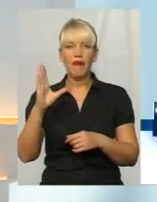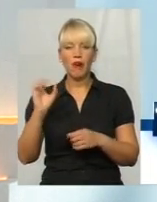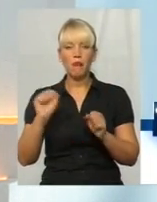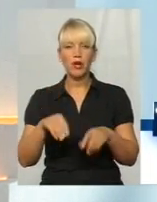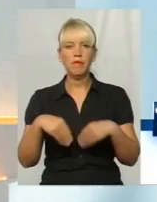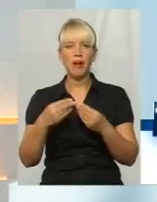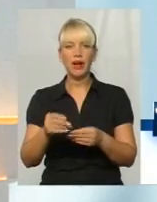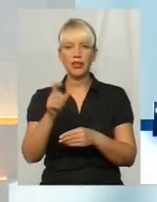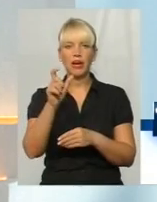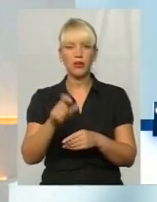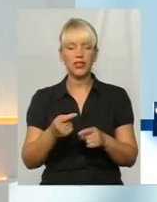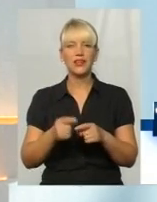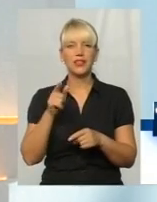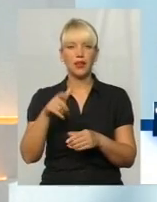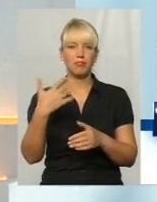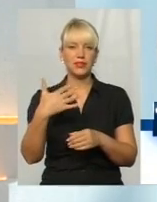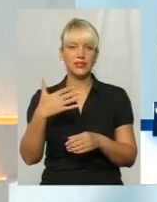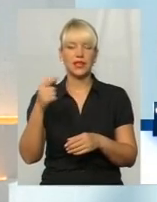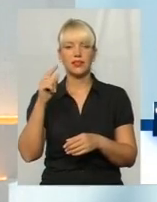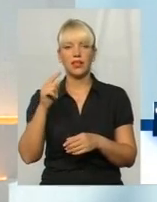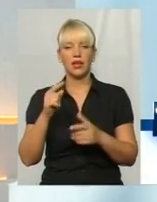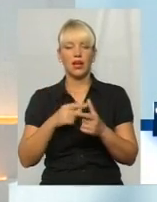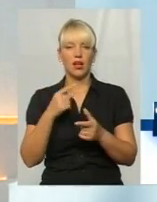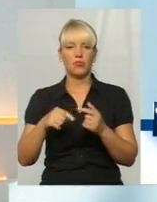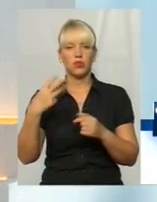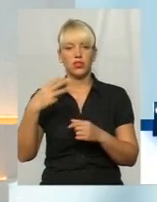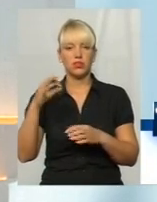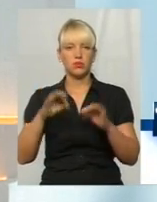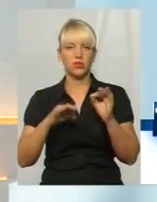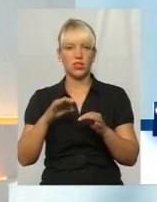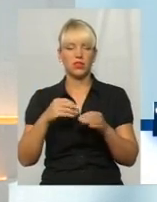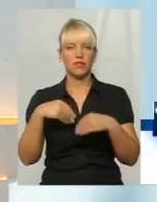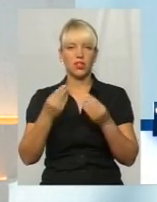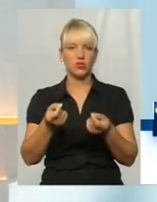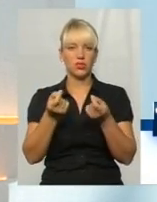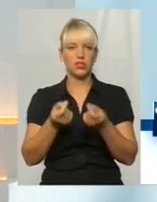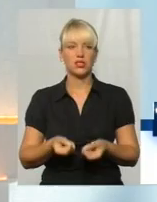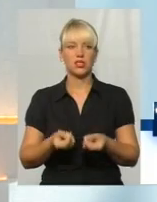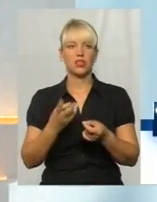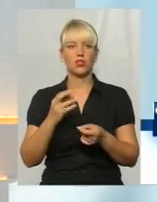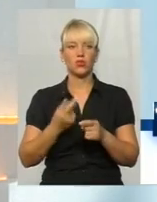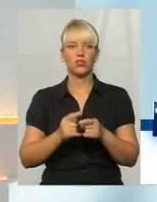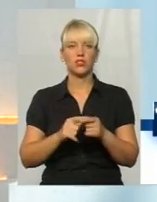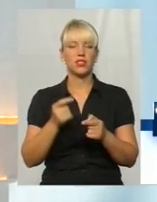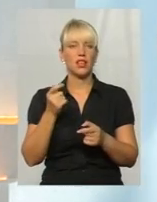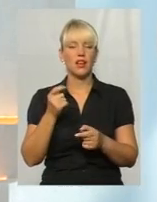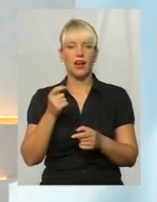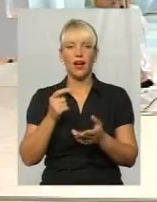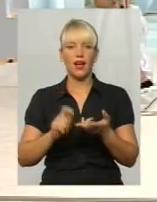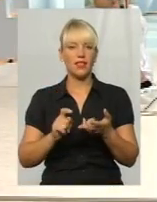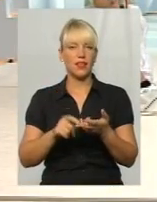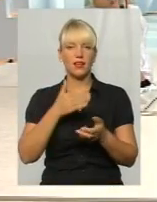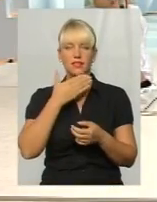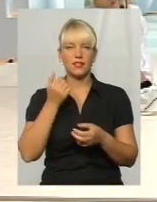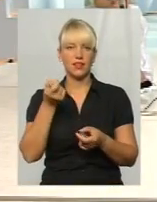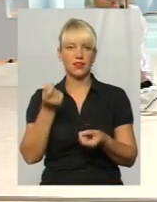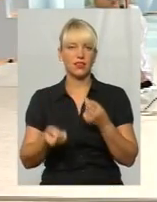людині, і там 50-30% скидки. Але взагалі ці аналізи не дешеві. Чи